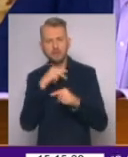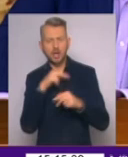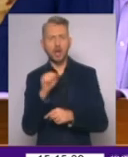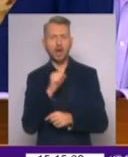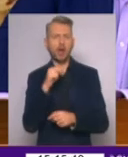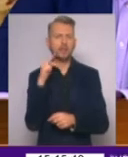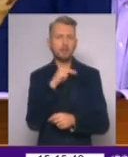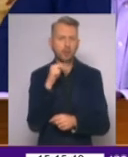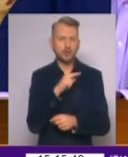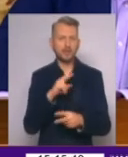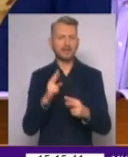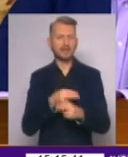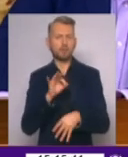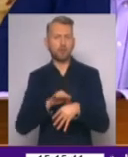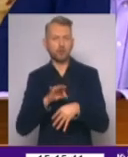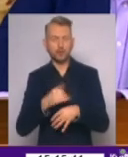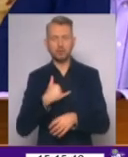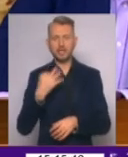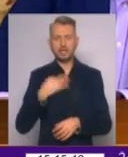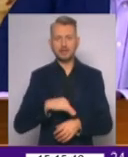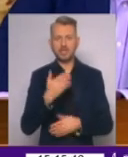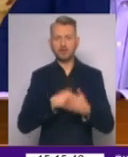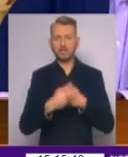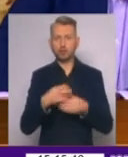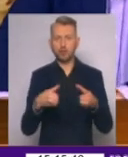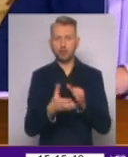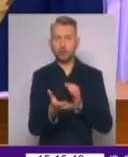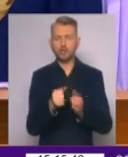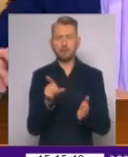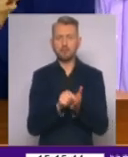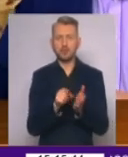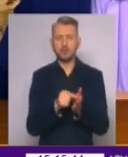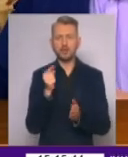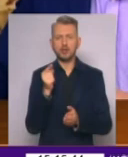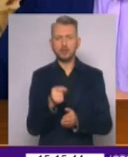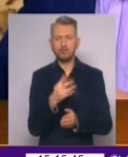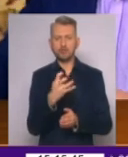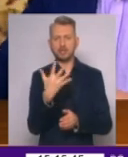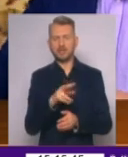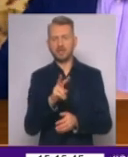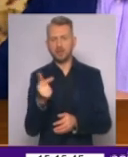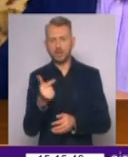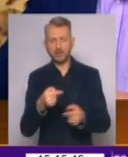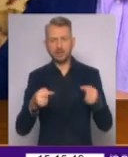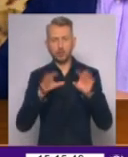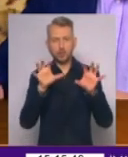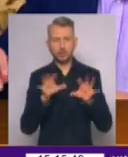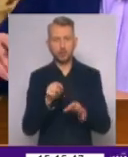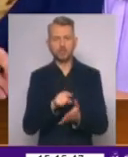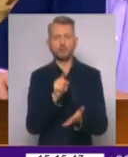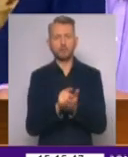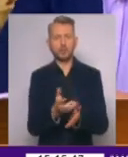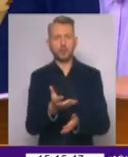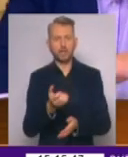і знеболювання. В мене син інвалід другої групи отримує пенсію 1452 гривні. Згідно з законом, він повинен